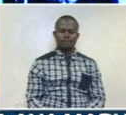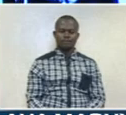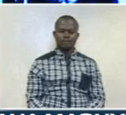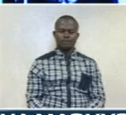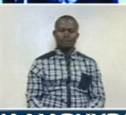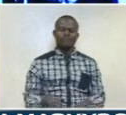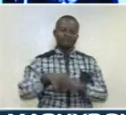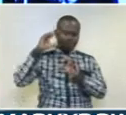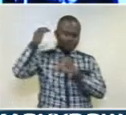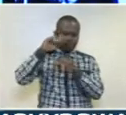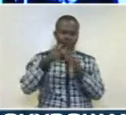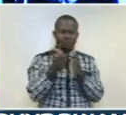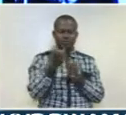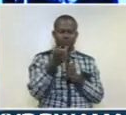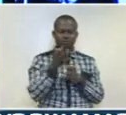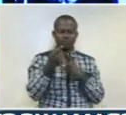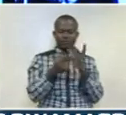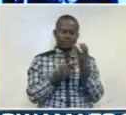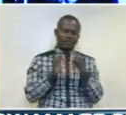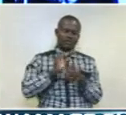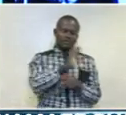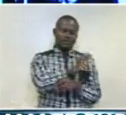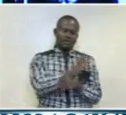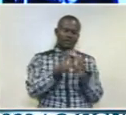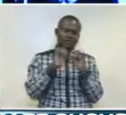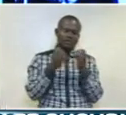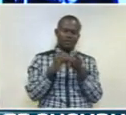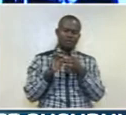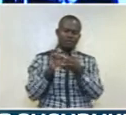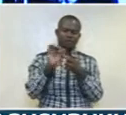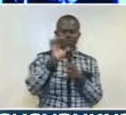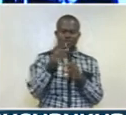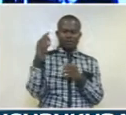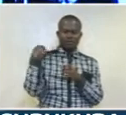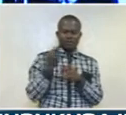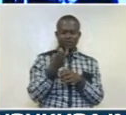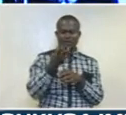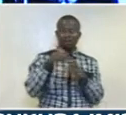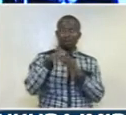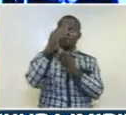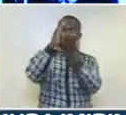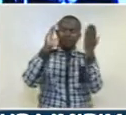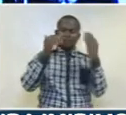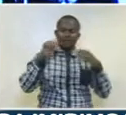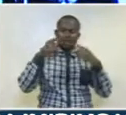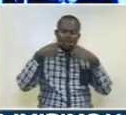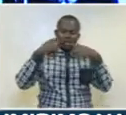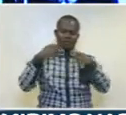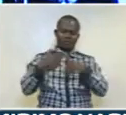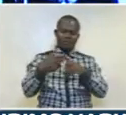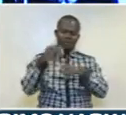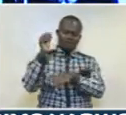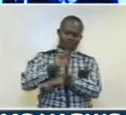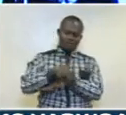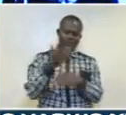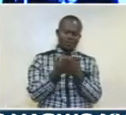Nao makuru yerekeranye gutwara abantu n'ibintu komisiyo y'umuryango ubumwe bwa Afrika ishinzwe ubwikorezi bwo mu kirere iratangaza ko igiye kurushaho